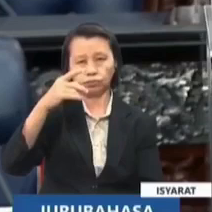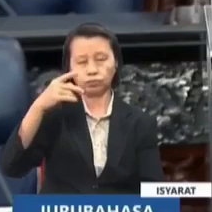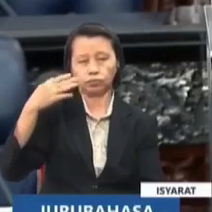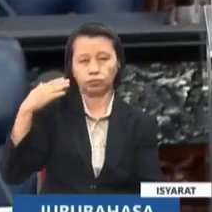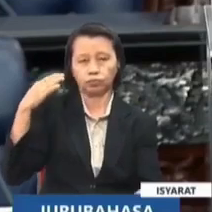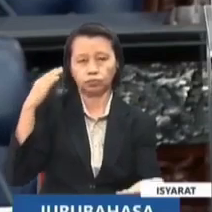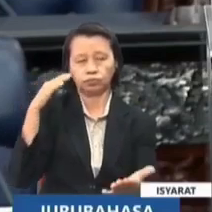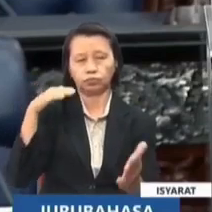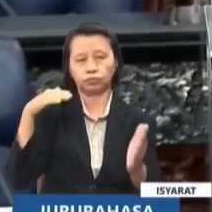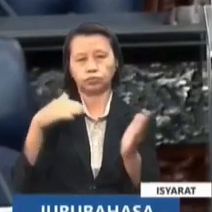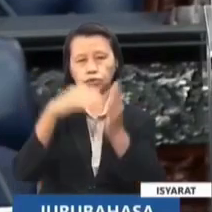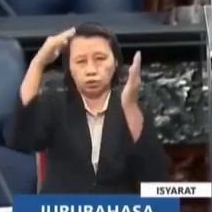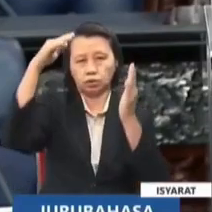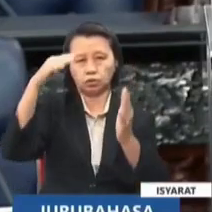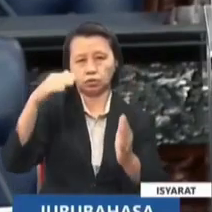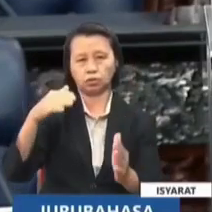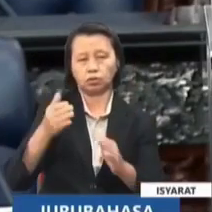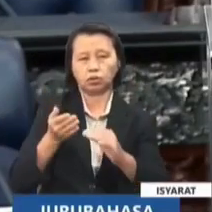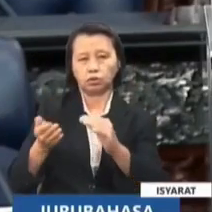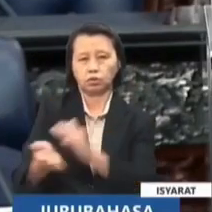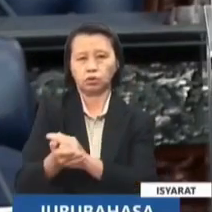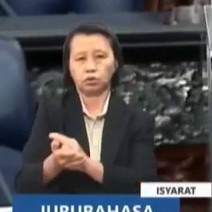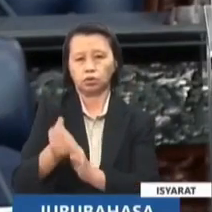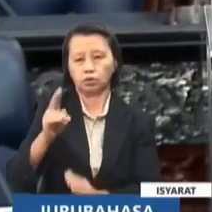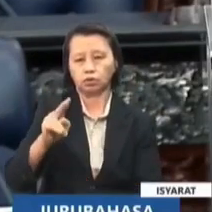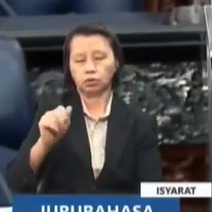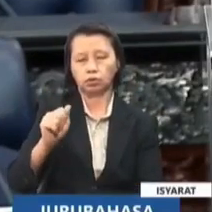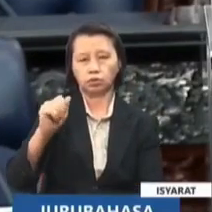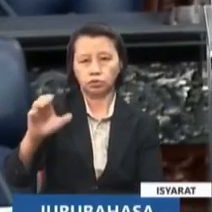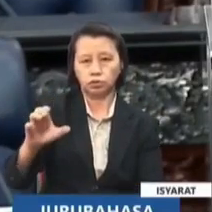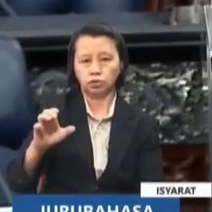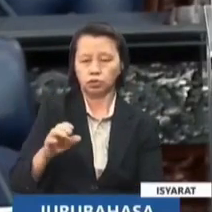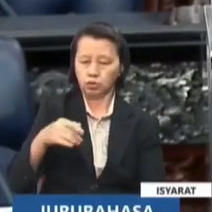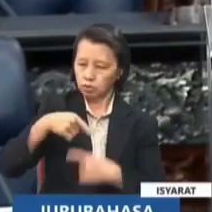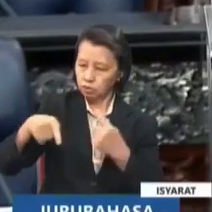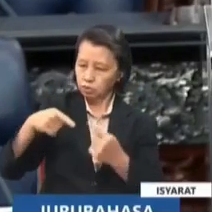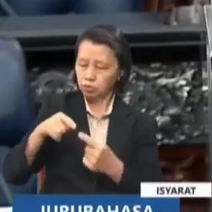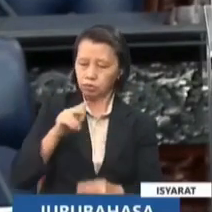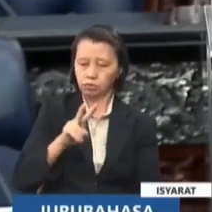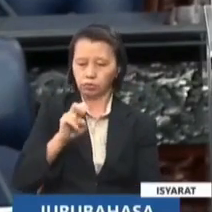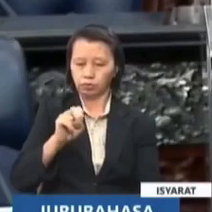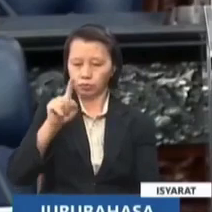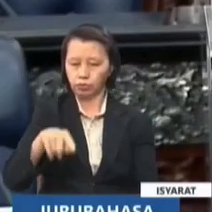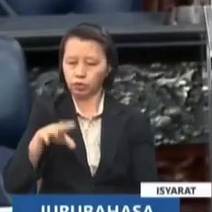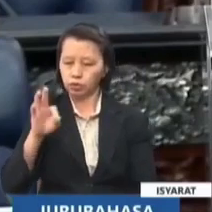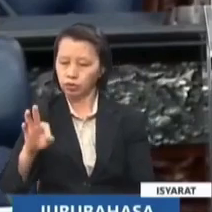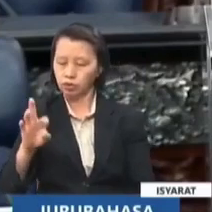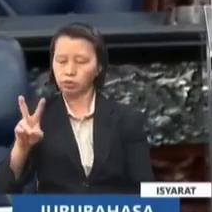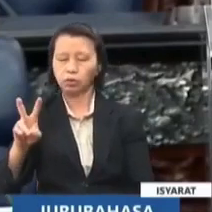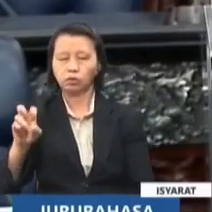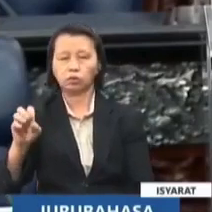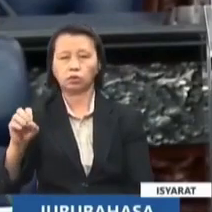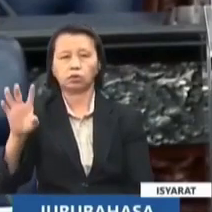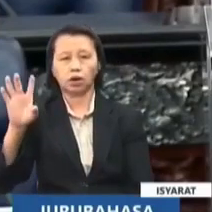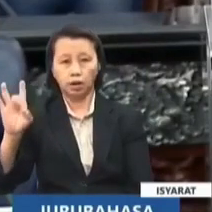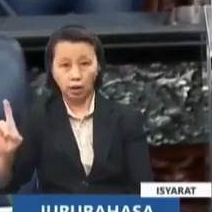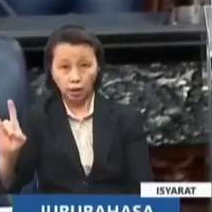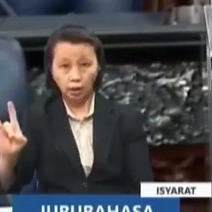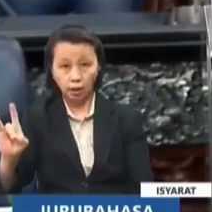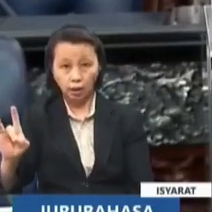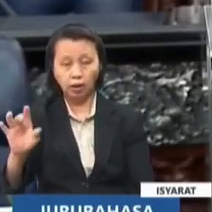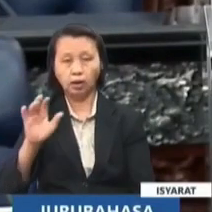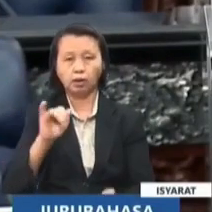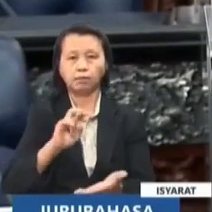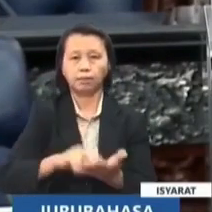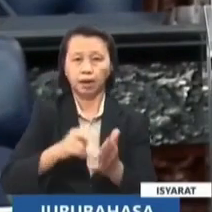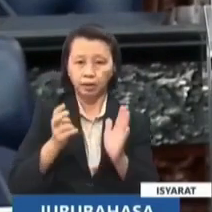atau UNCAC pada 20 September 2008, di mana the state